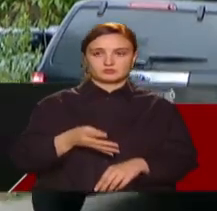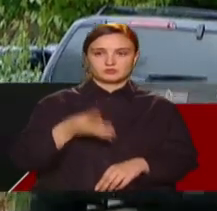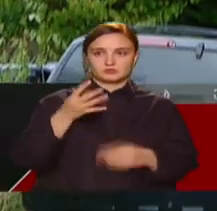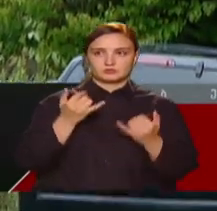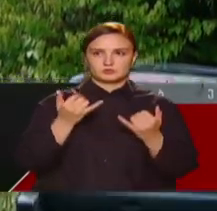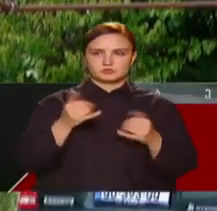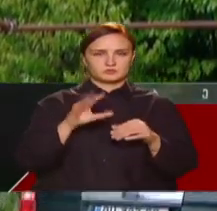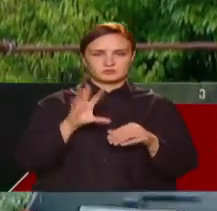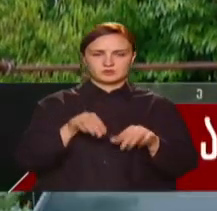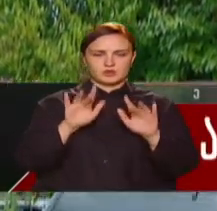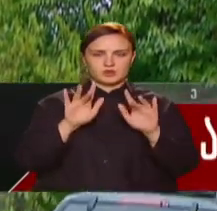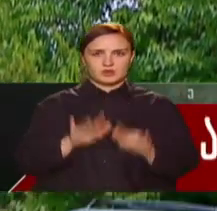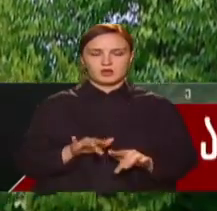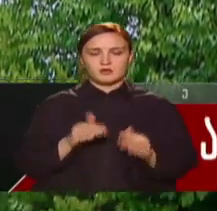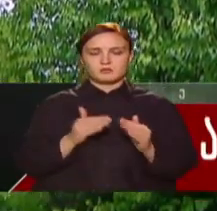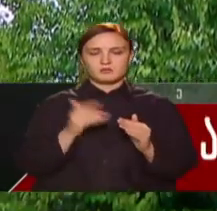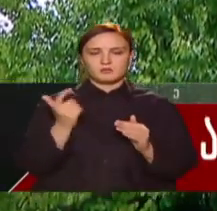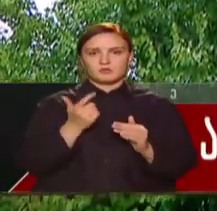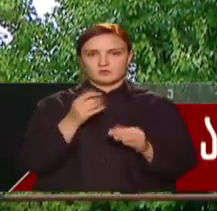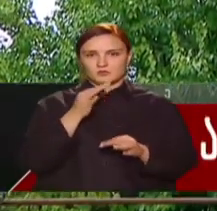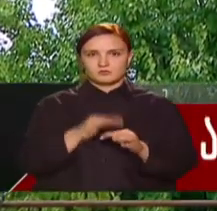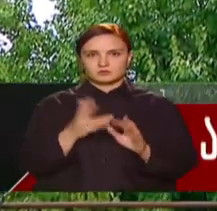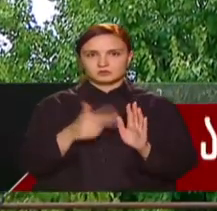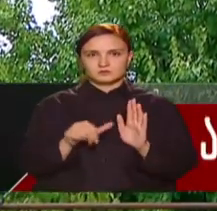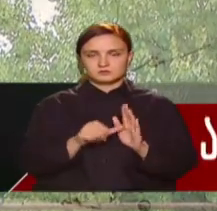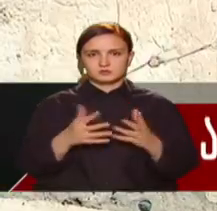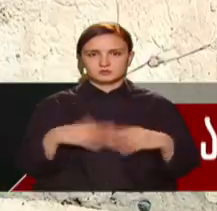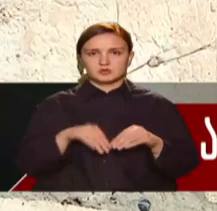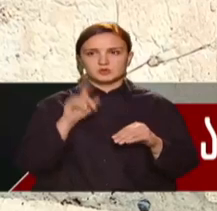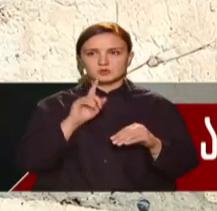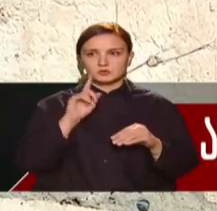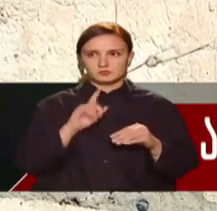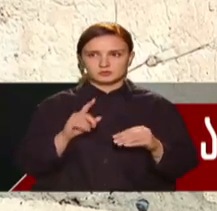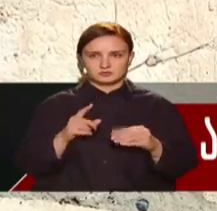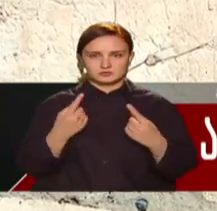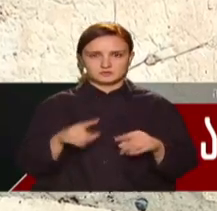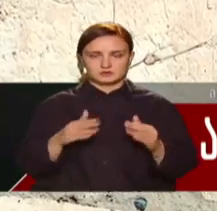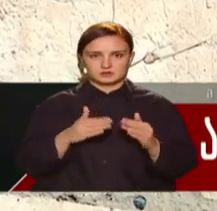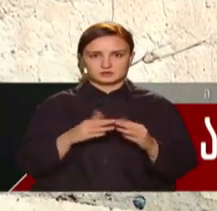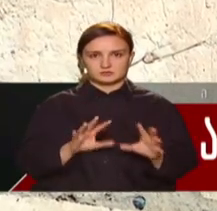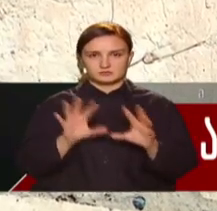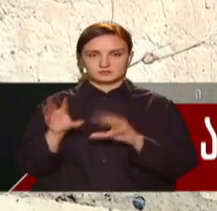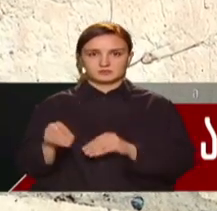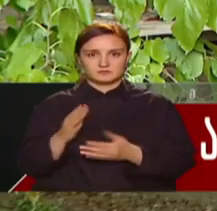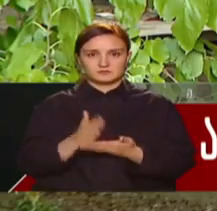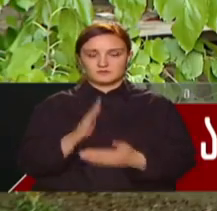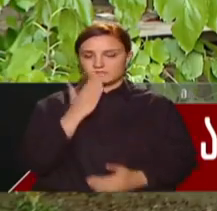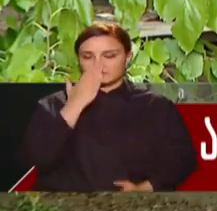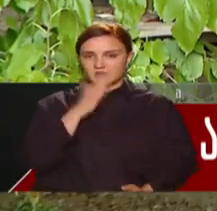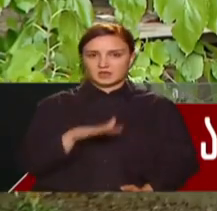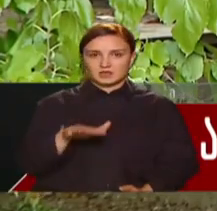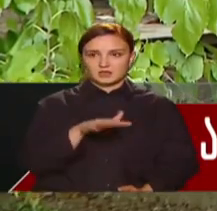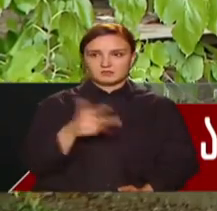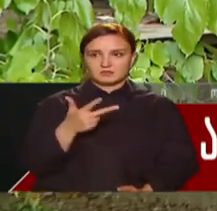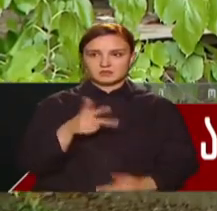სრულად დაცლილია და ბინების მესაკუთრე 36 ოჯახი დროებითი საცხოვრებელი ფართით უზრუნველყოფილია. ბარკეთილის მესამე